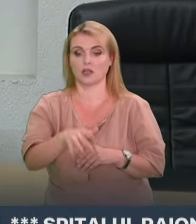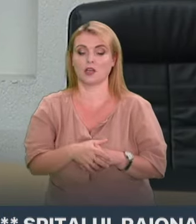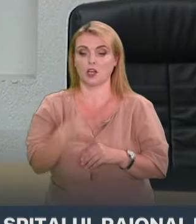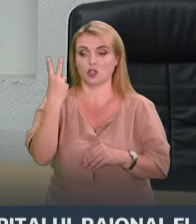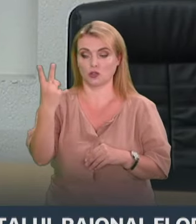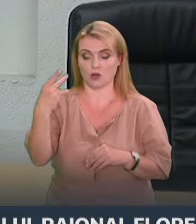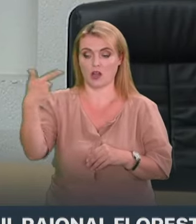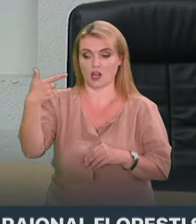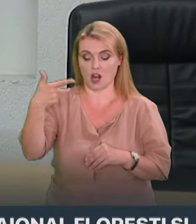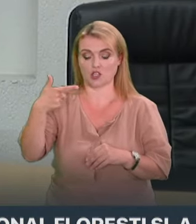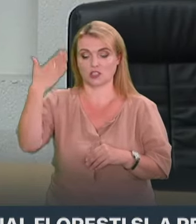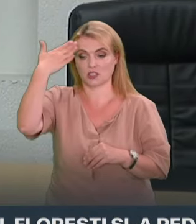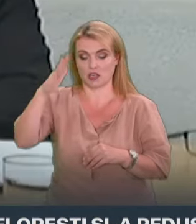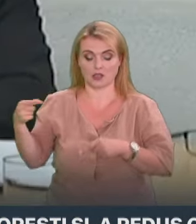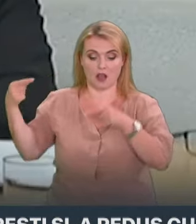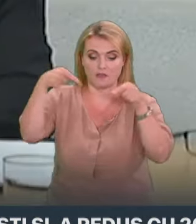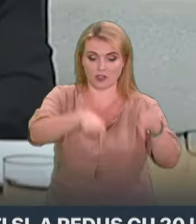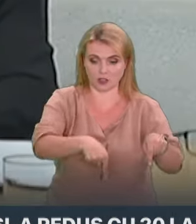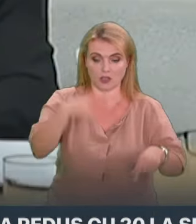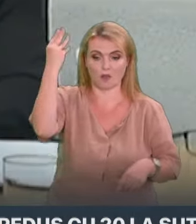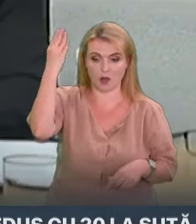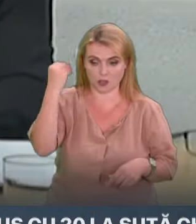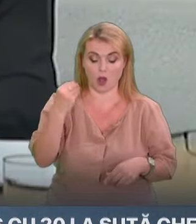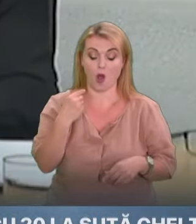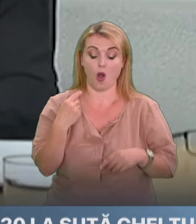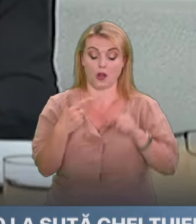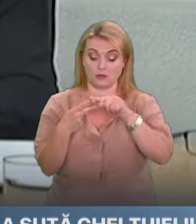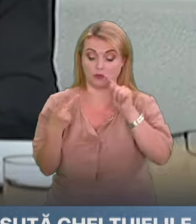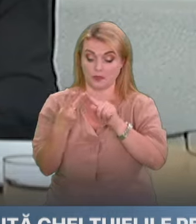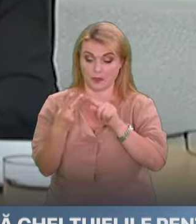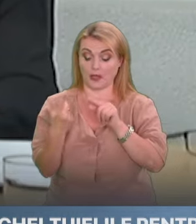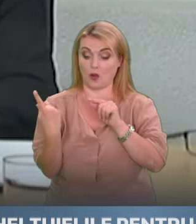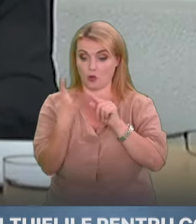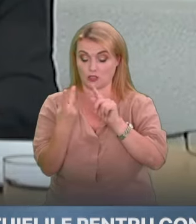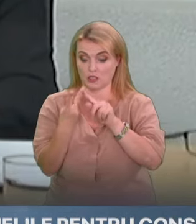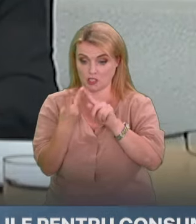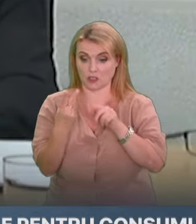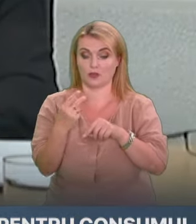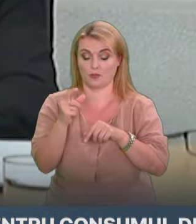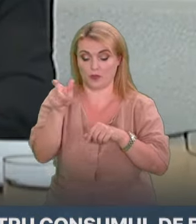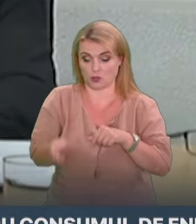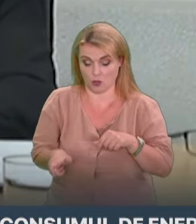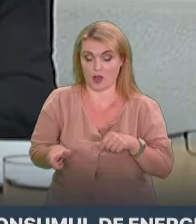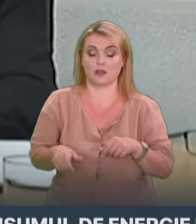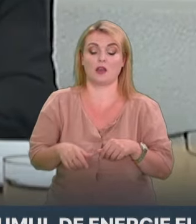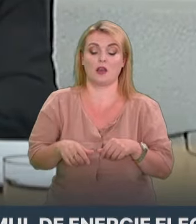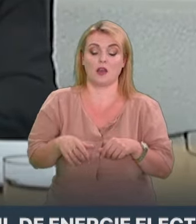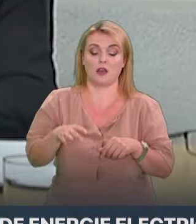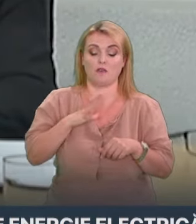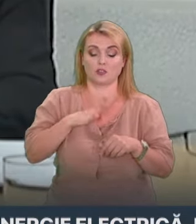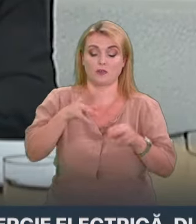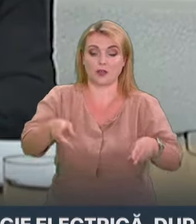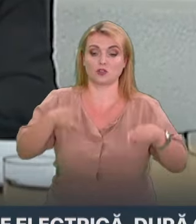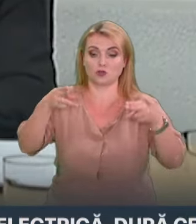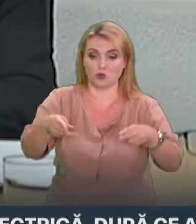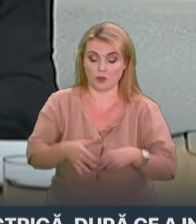străini, unul care este killerul. Aceste două persoane au fost preluate de către o cetățeancă a Republicii Moldova, care